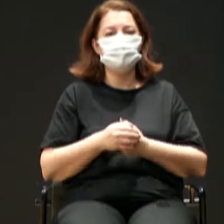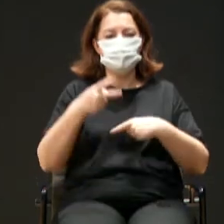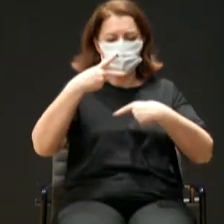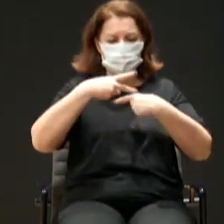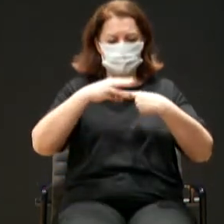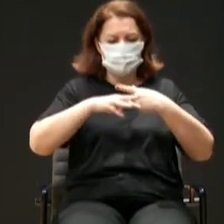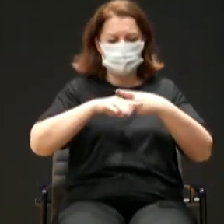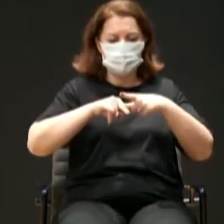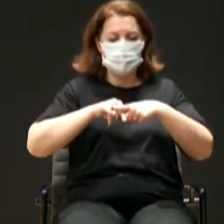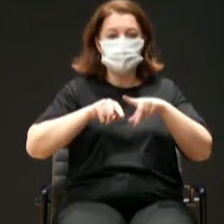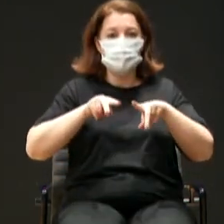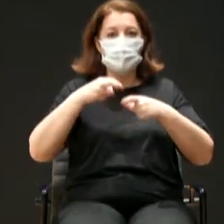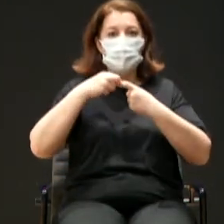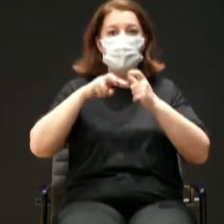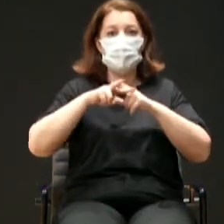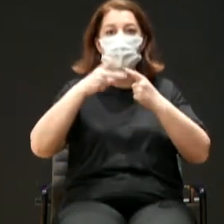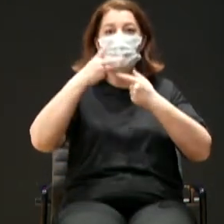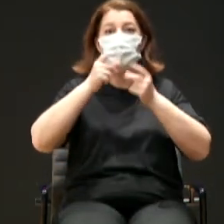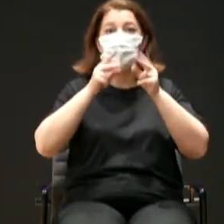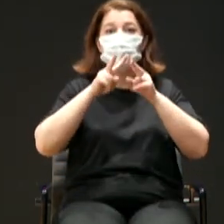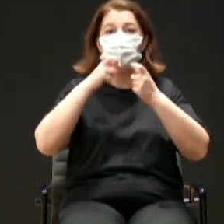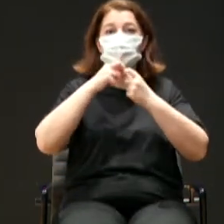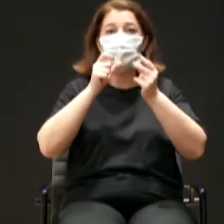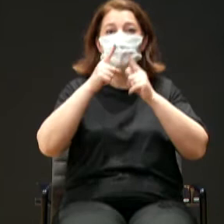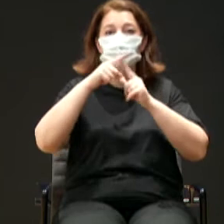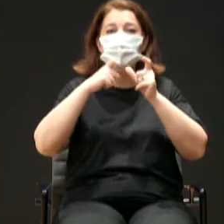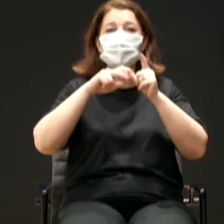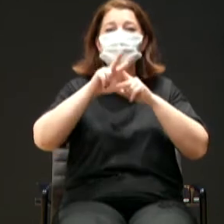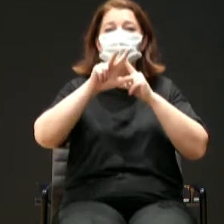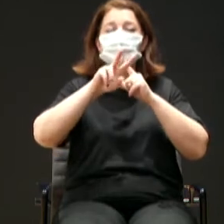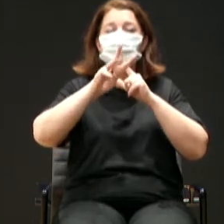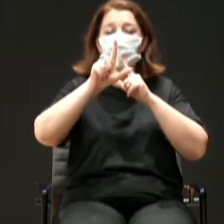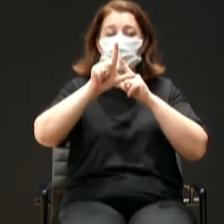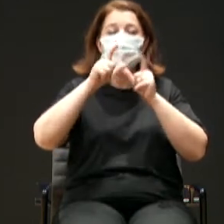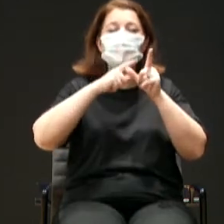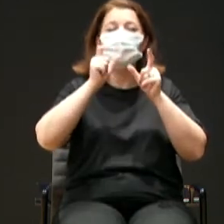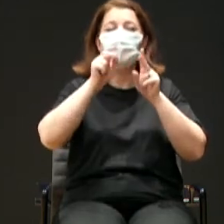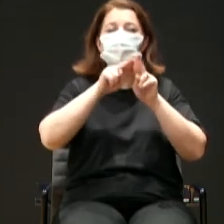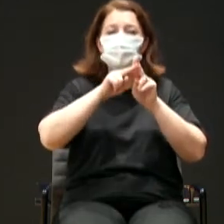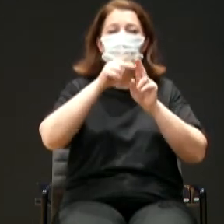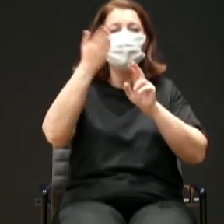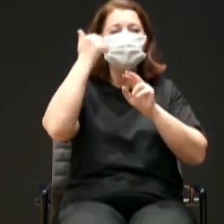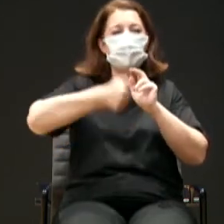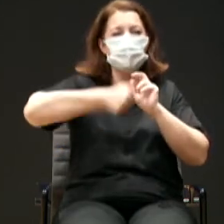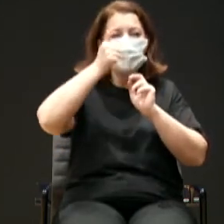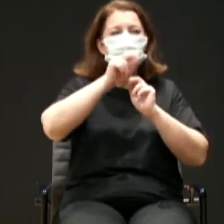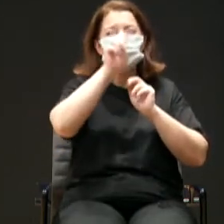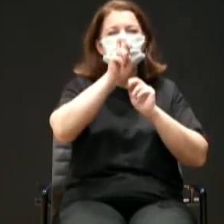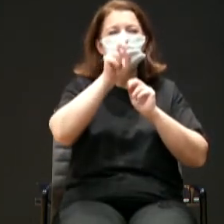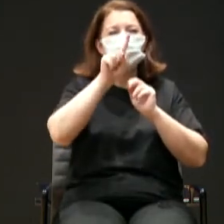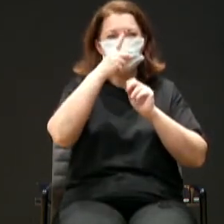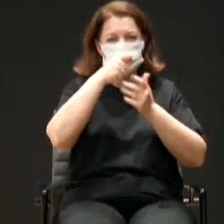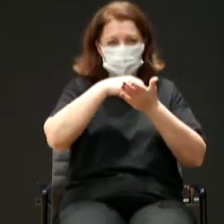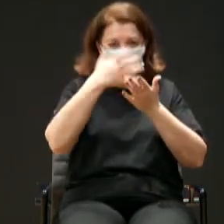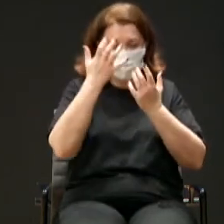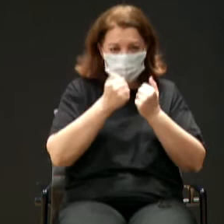Zehra Zümrüt Selçuk bakanken 28 bin lira alıyormuş. Kardemir'de 39.423 lira maaş